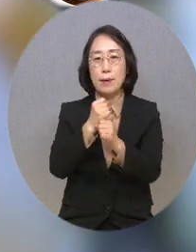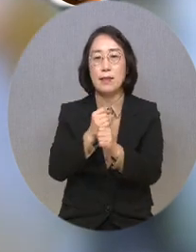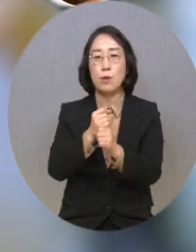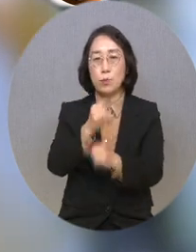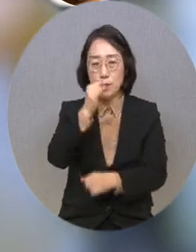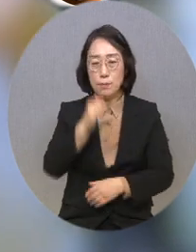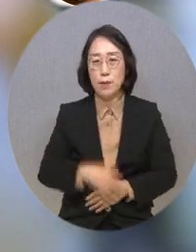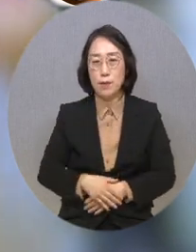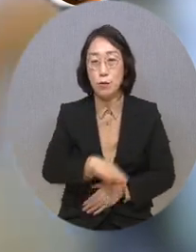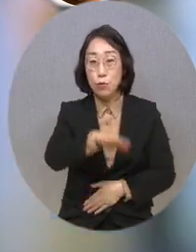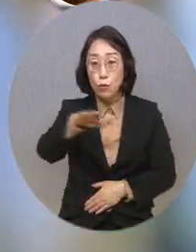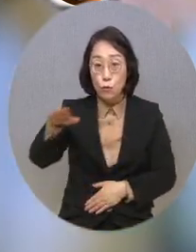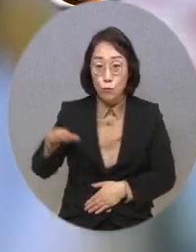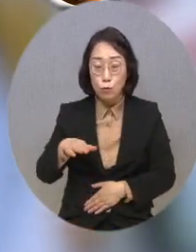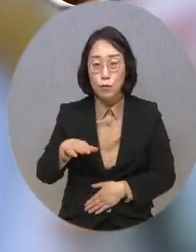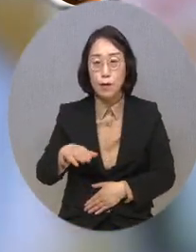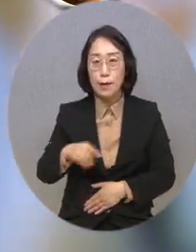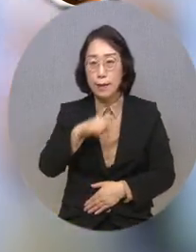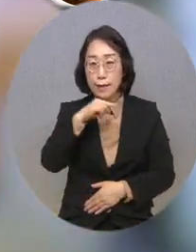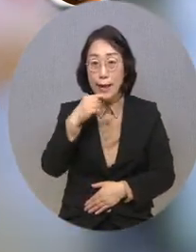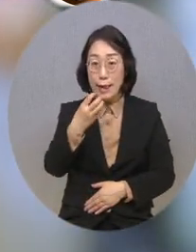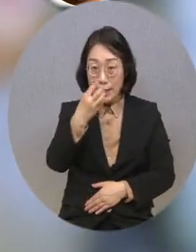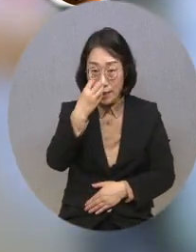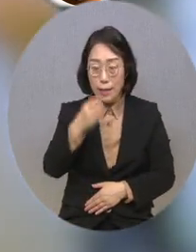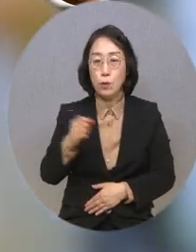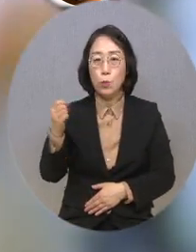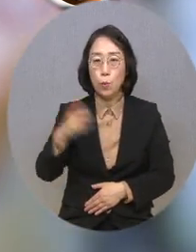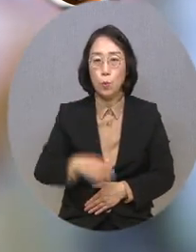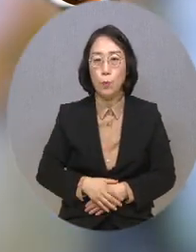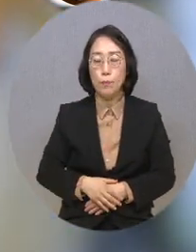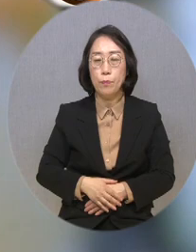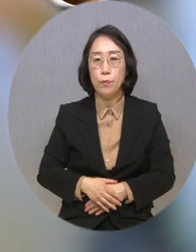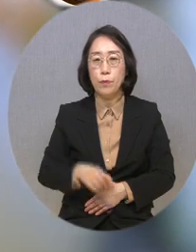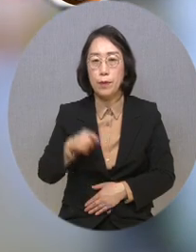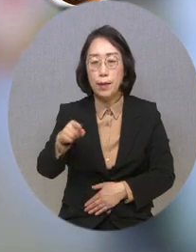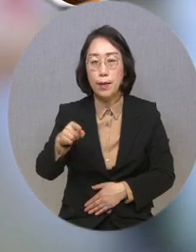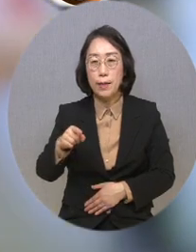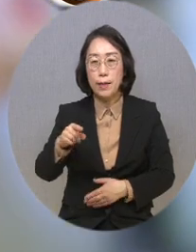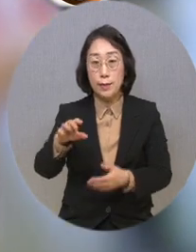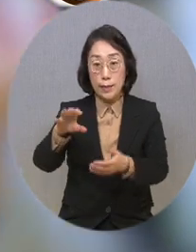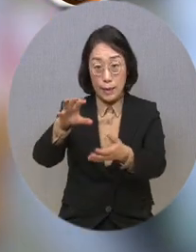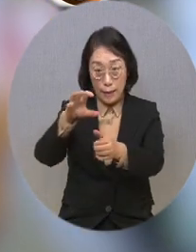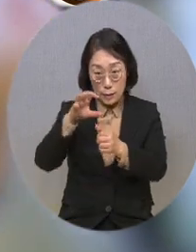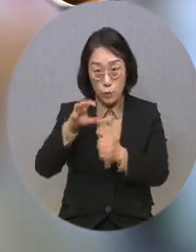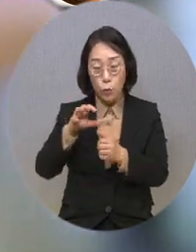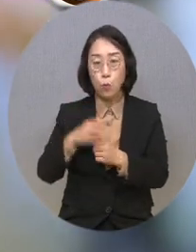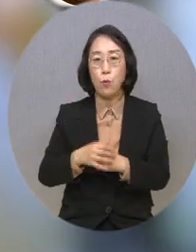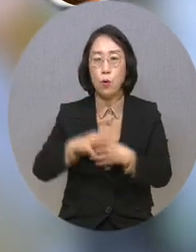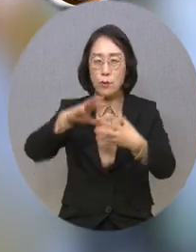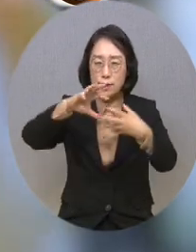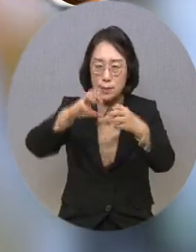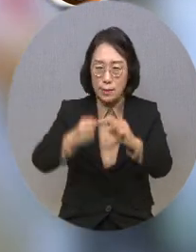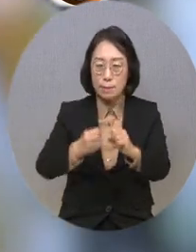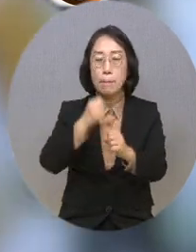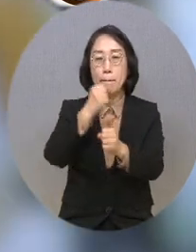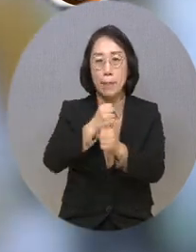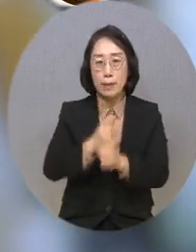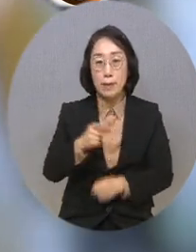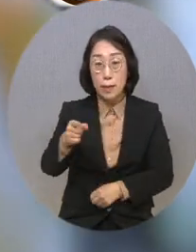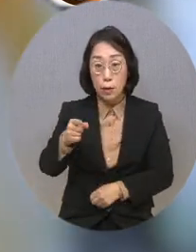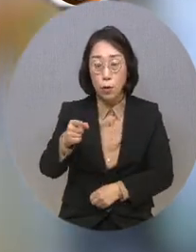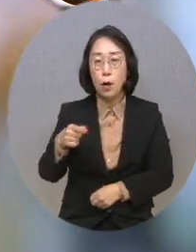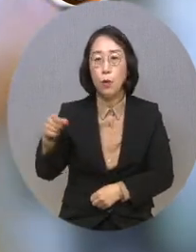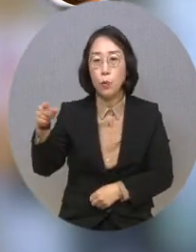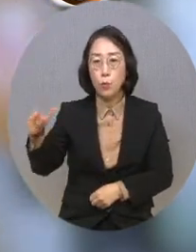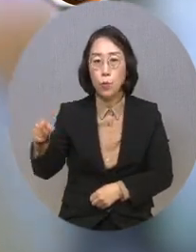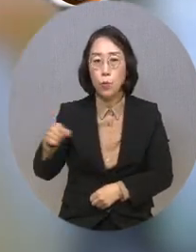농가예요. 저희 농가는 딸기 농사도 짓고요. 그 다음에 딸기를 활용해서 이렇게 딸기 원액도 만들고요. 이 원액하고